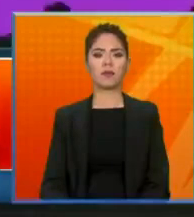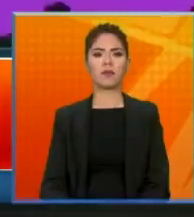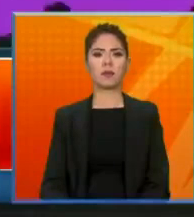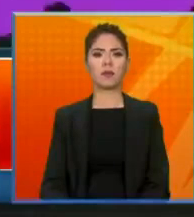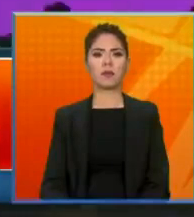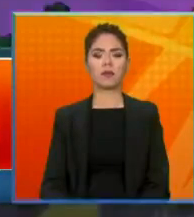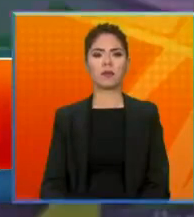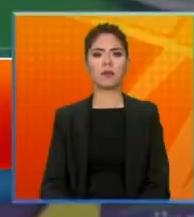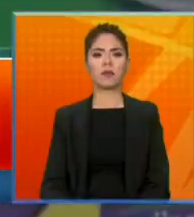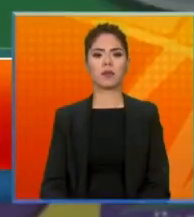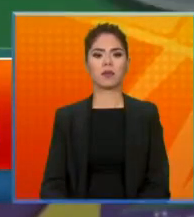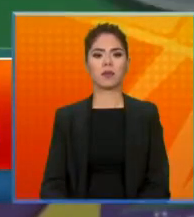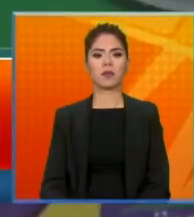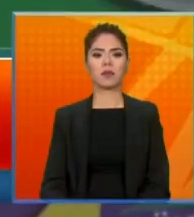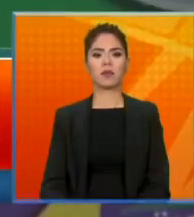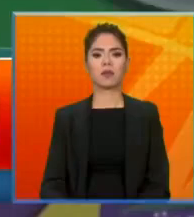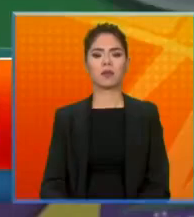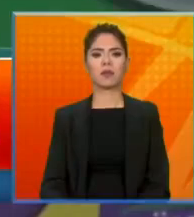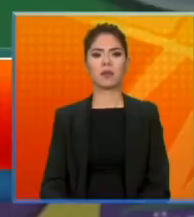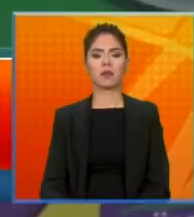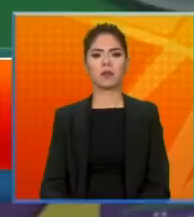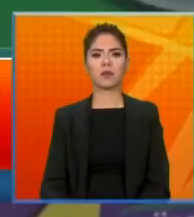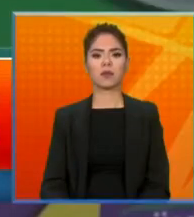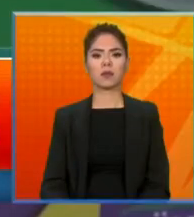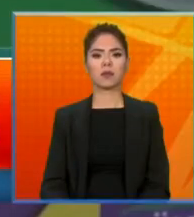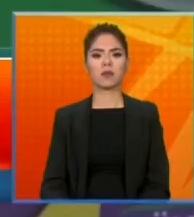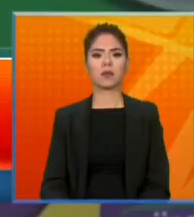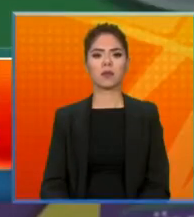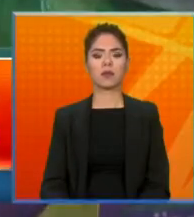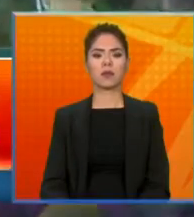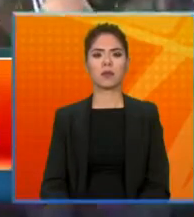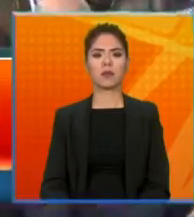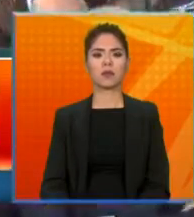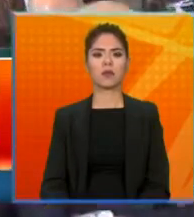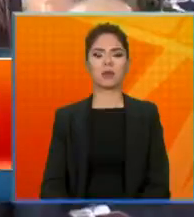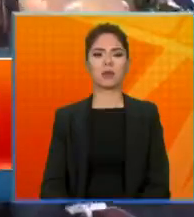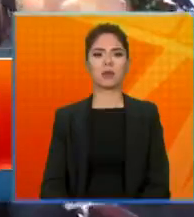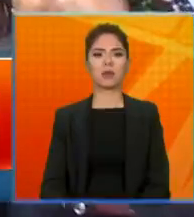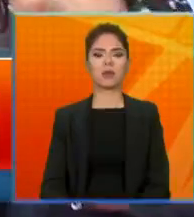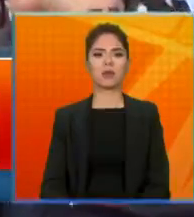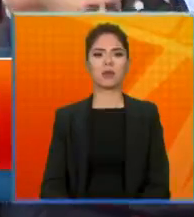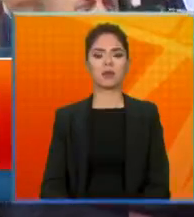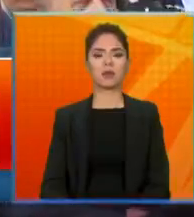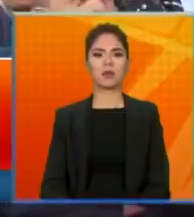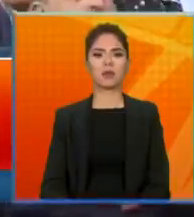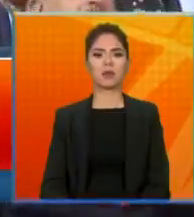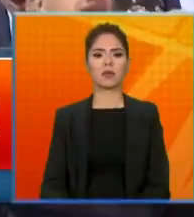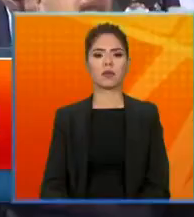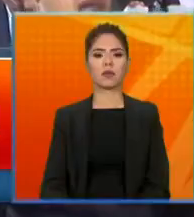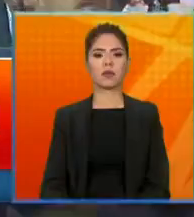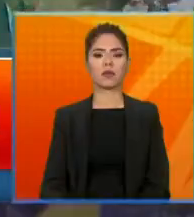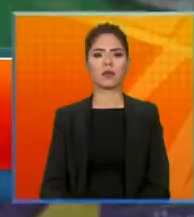İmralı'ya geç diye Öcalan. Herkesi Demokrasi İttifakı'na katılmaya davet ediyoruz.